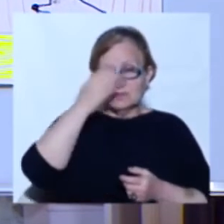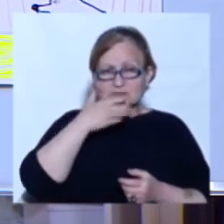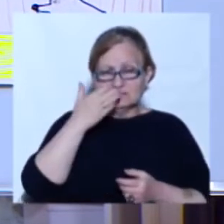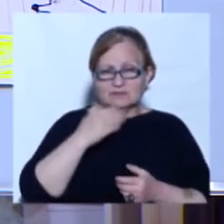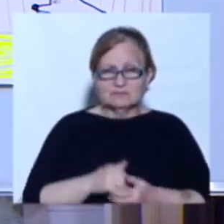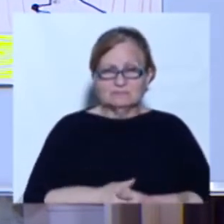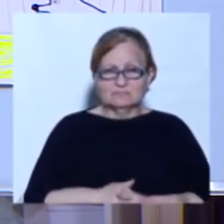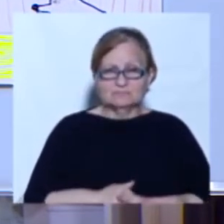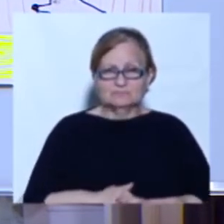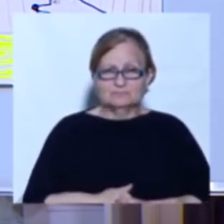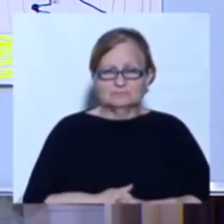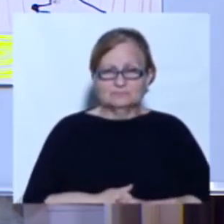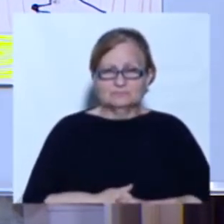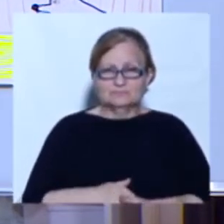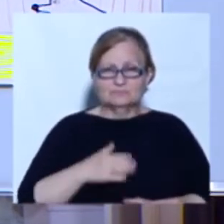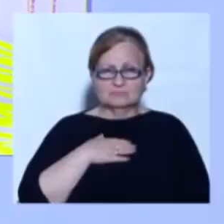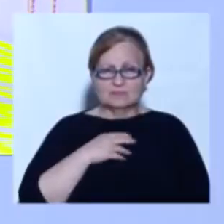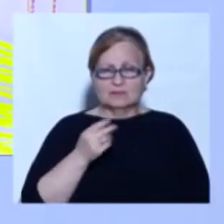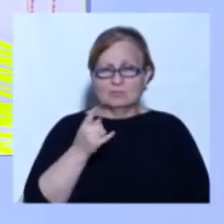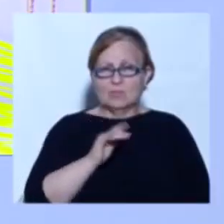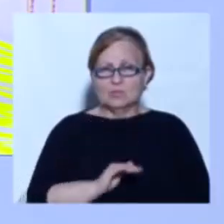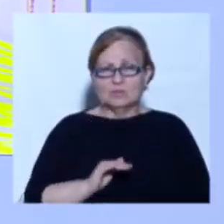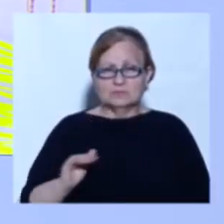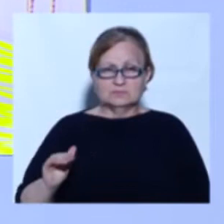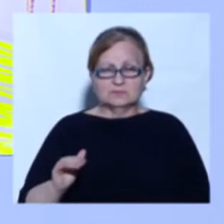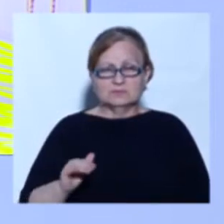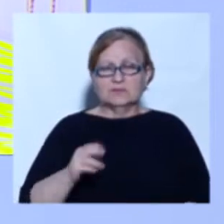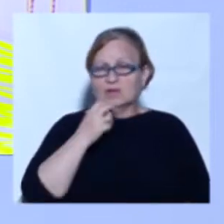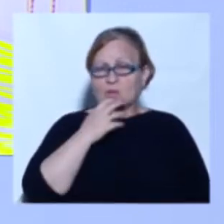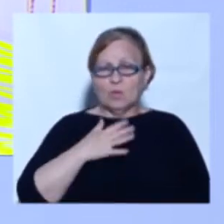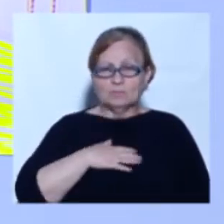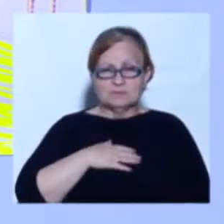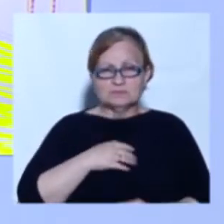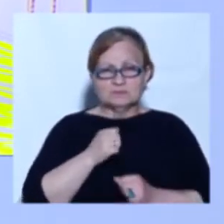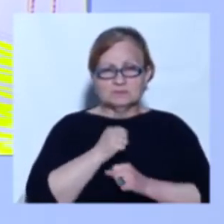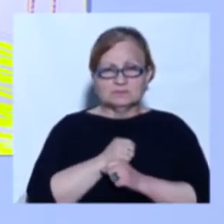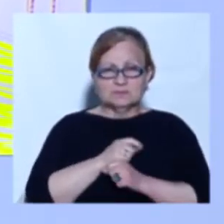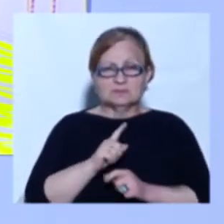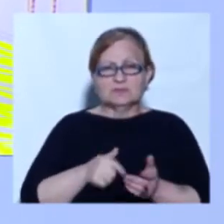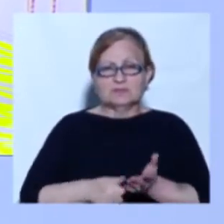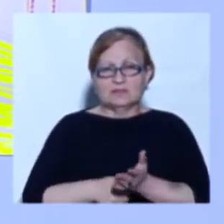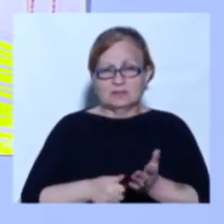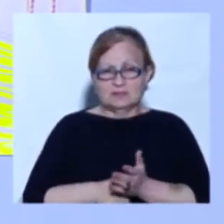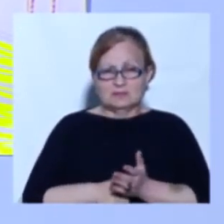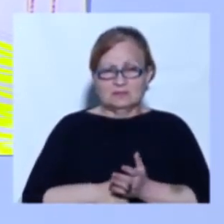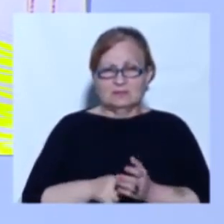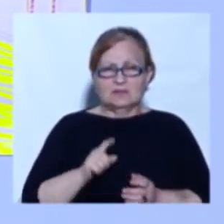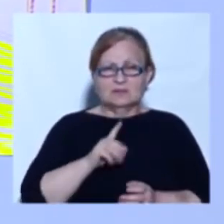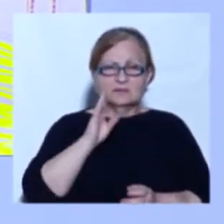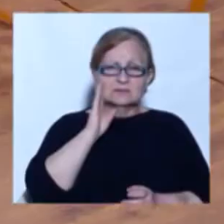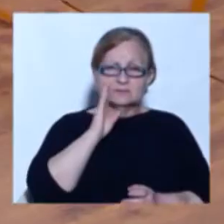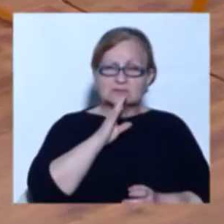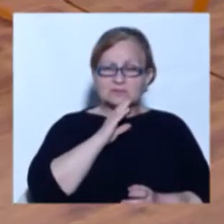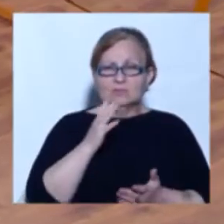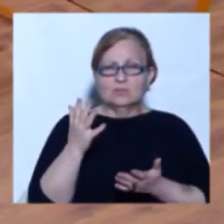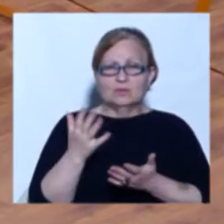აბა და გავიგოთ. ჩემი მოსწავლეები კომიქსებს შექმნიან და დაგეხმარებიან, რომ დედიკო